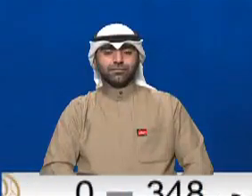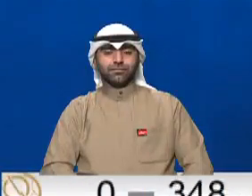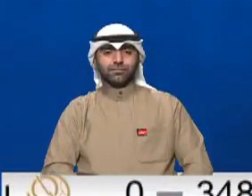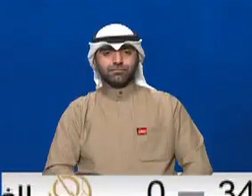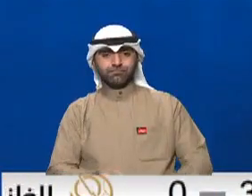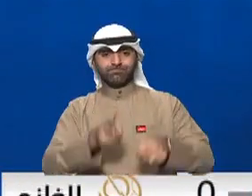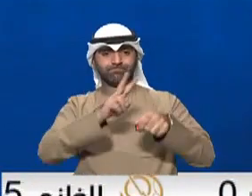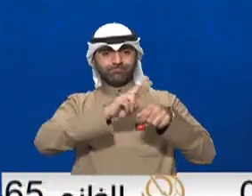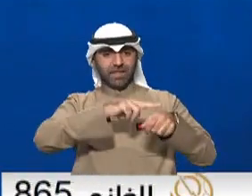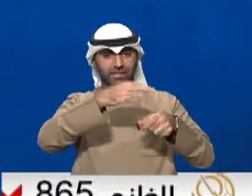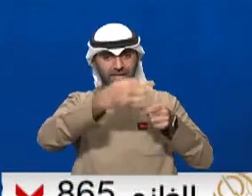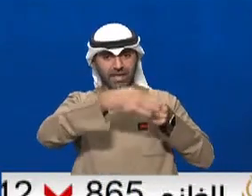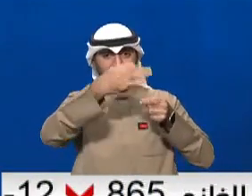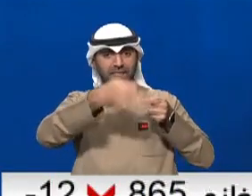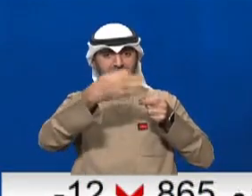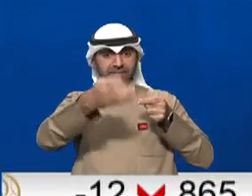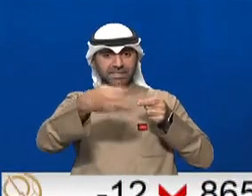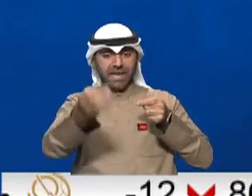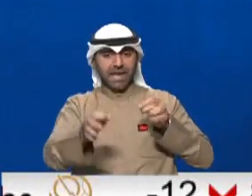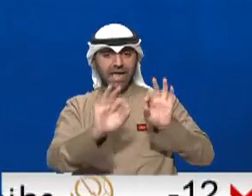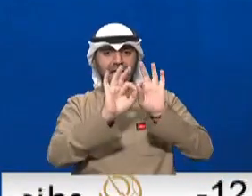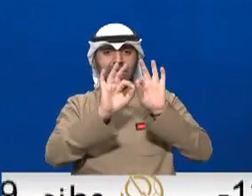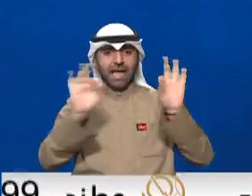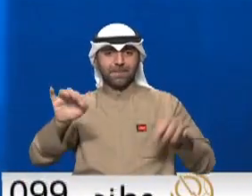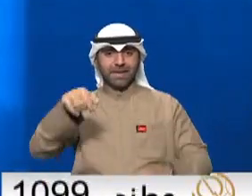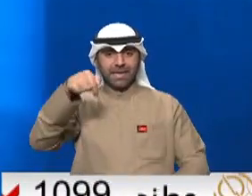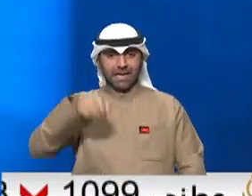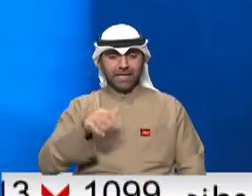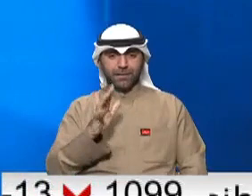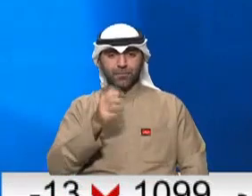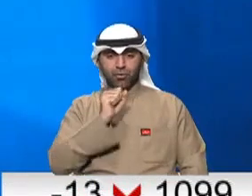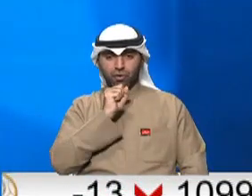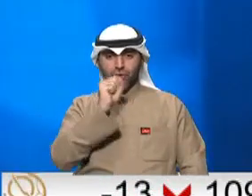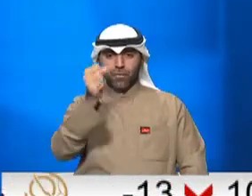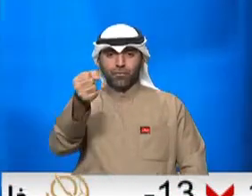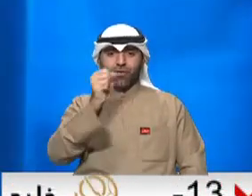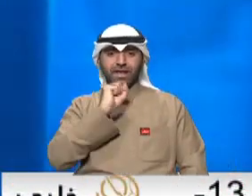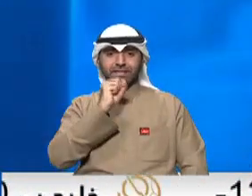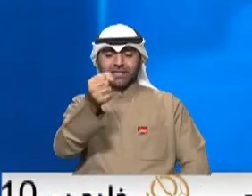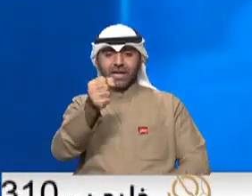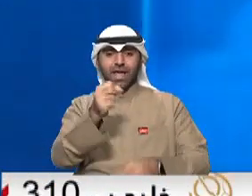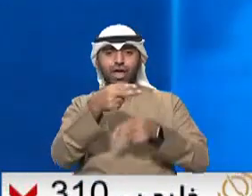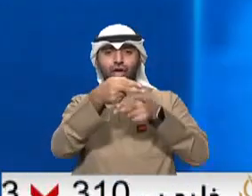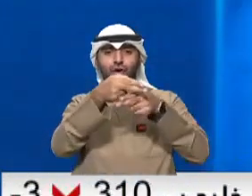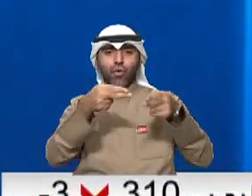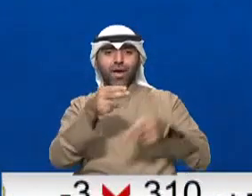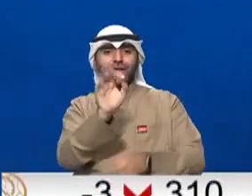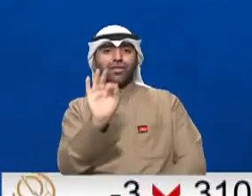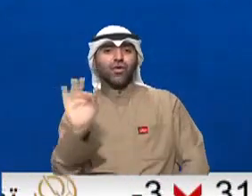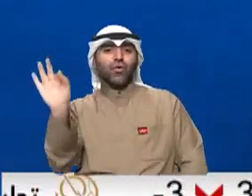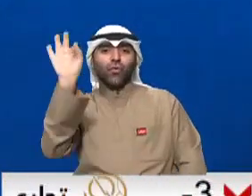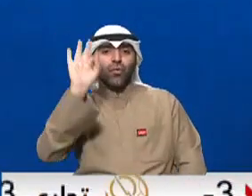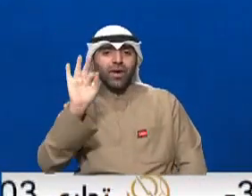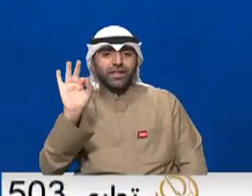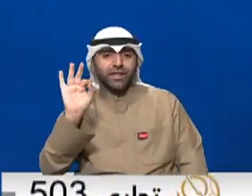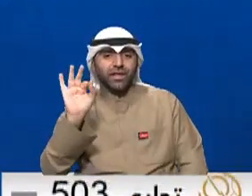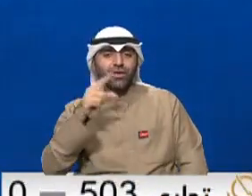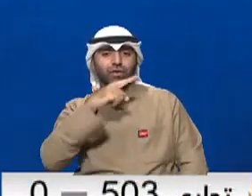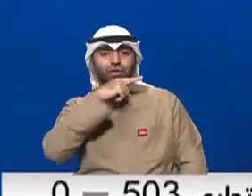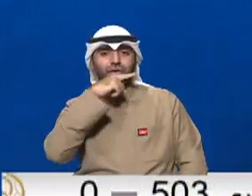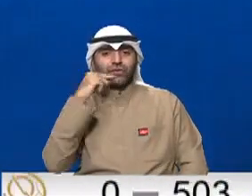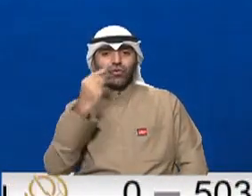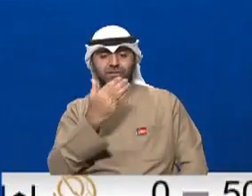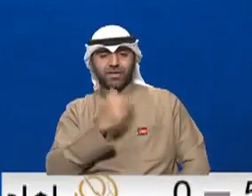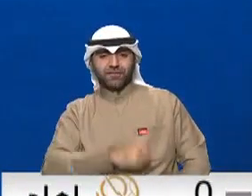وللوقوف أكثر حول هذا الموضوع ينضم إلينا من موسكو الكاتب والباحث السياسي والمتخصص في الشأن الروسي الأستاذ أشرف